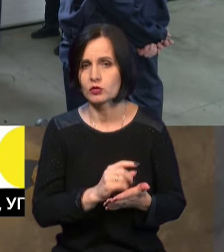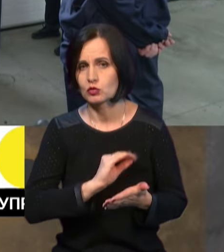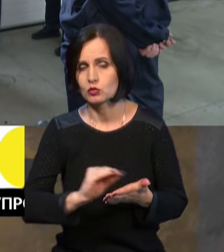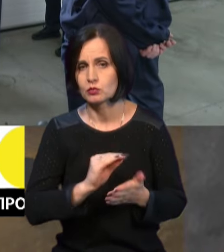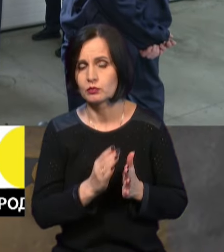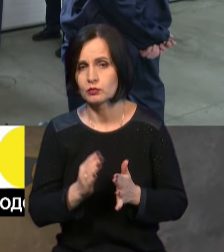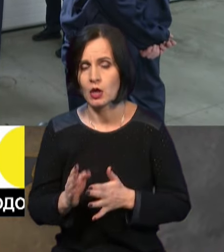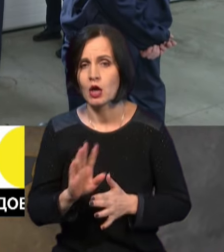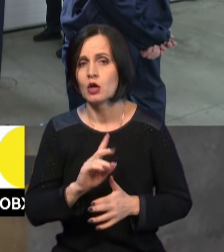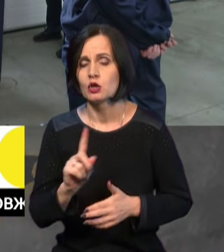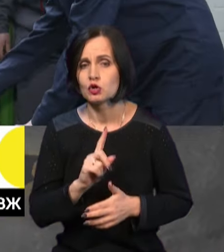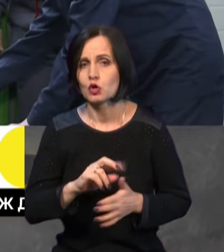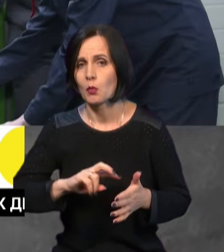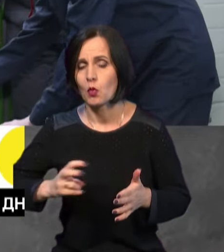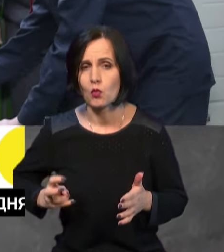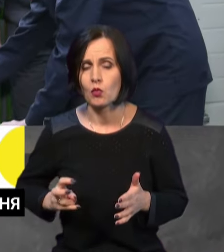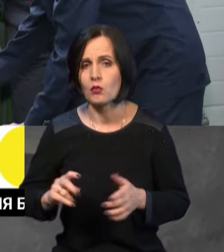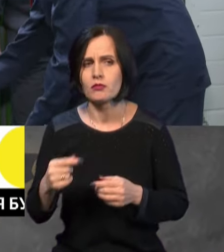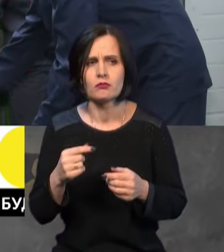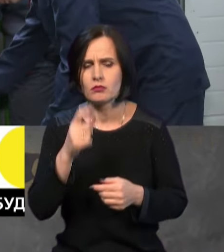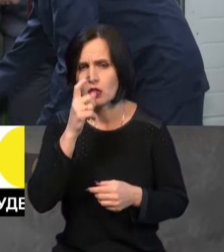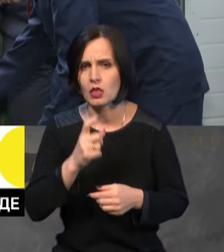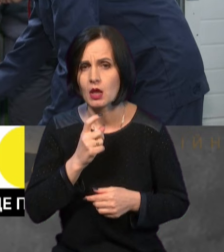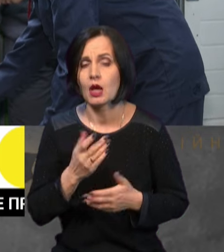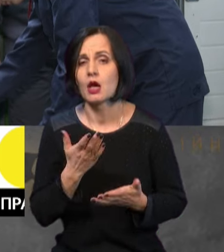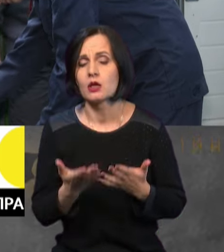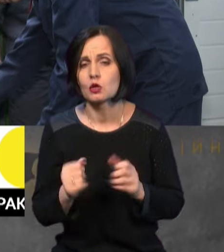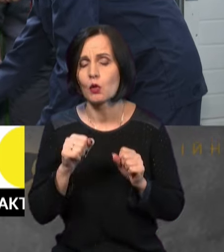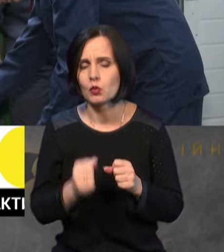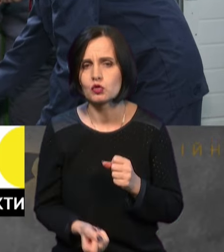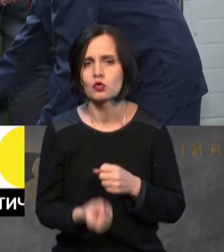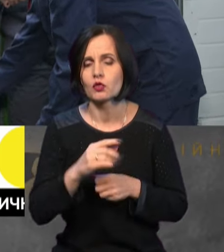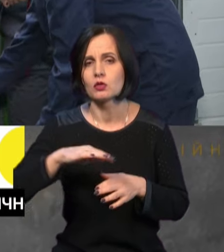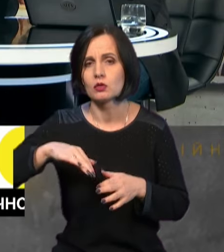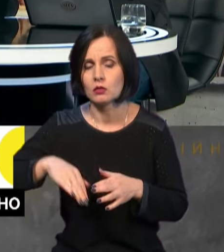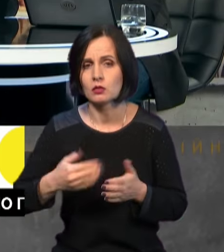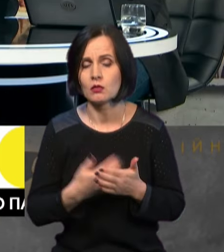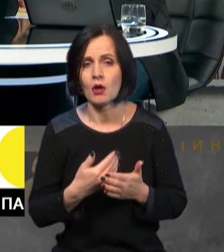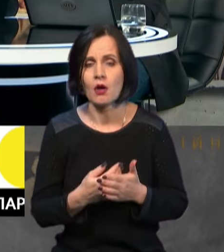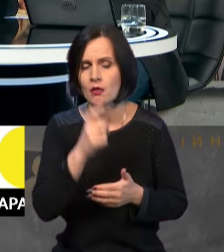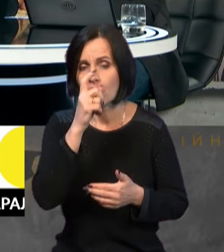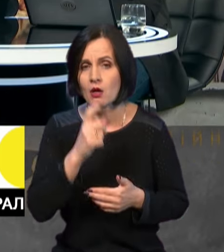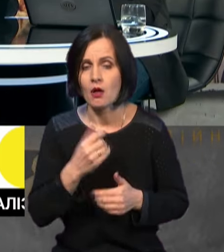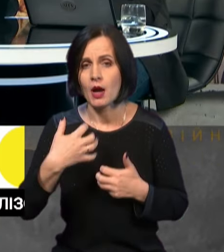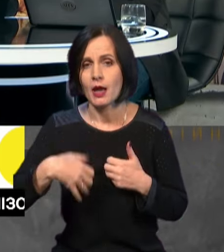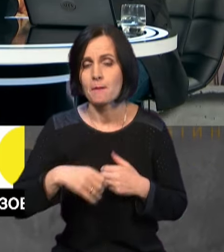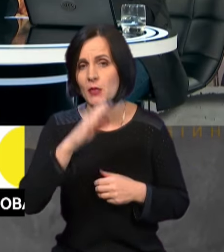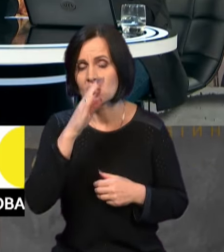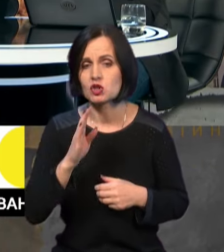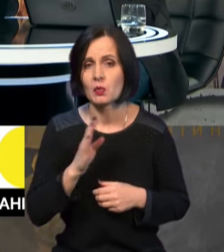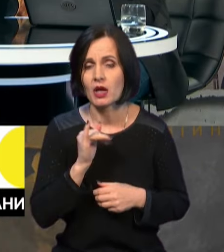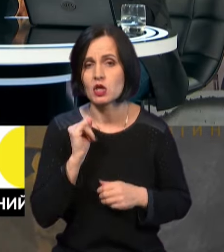щоб уникнути розбіжностей і непорозумінь, які можуть виникнути згодом. Для прикладу, непорозуміння між батьками і